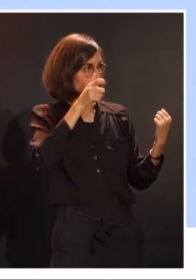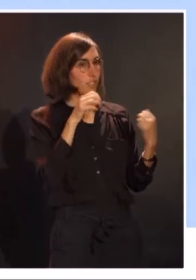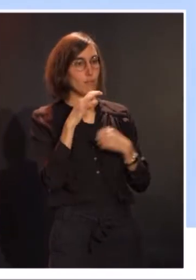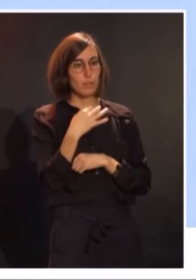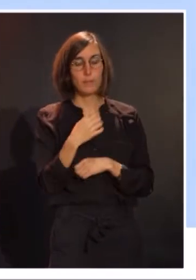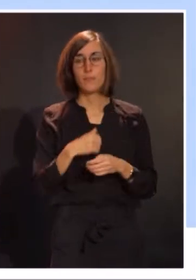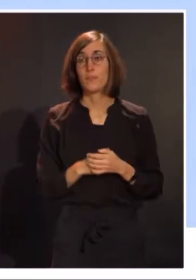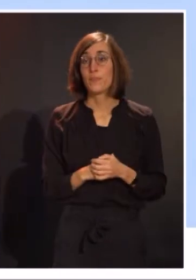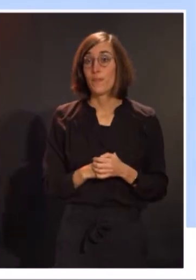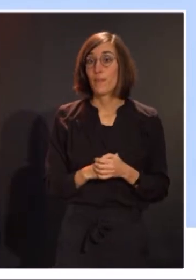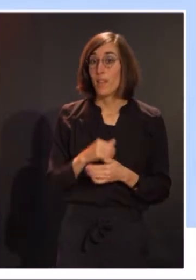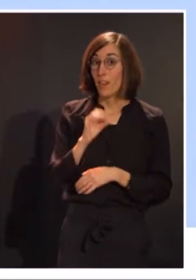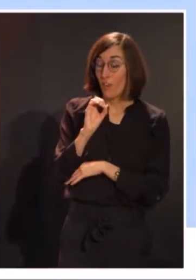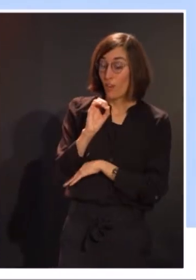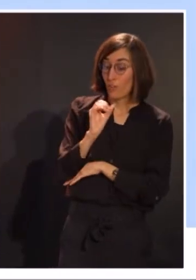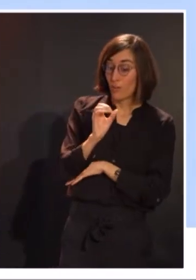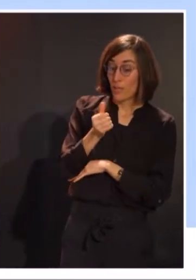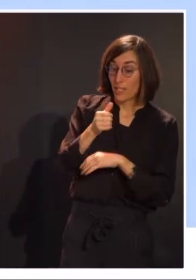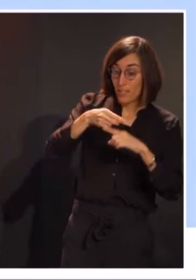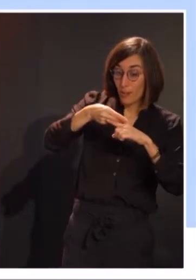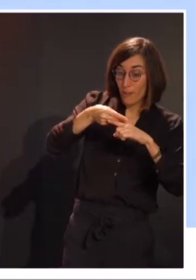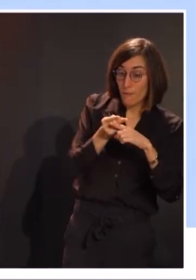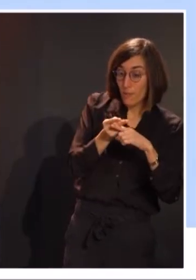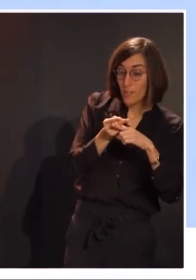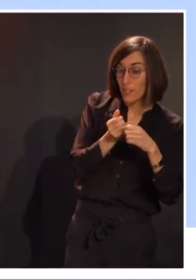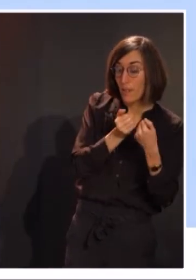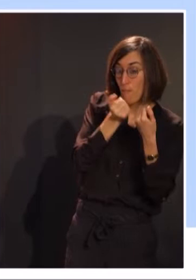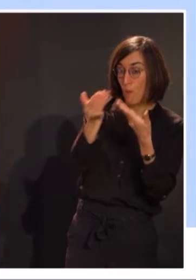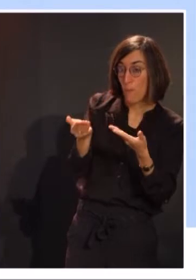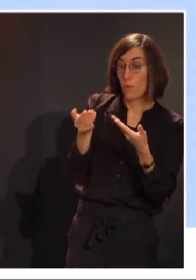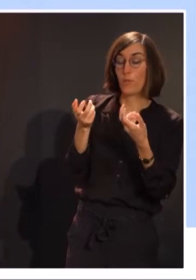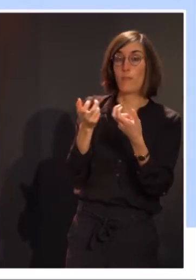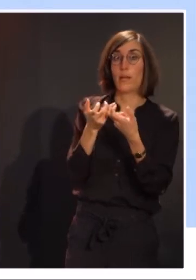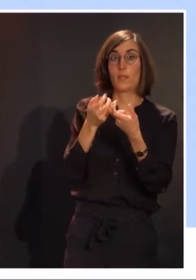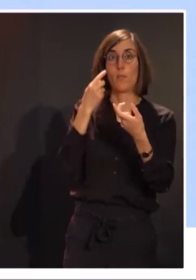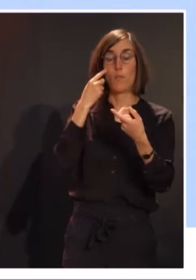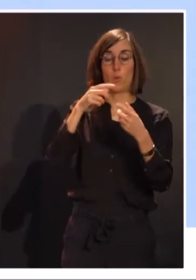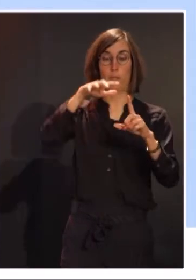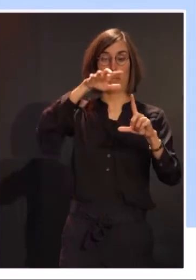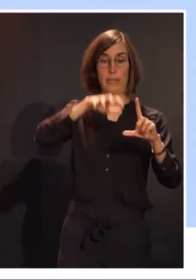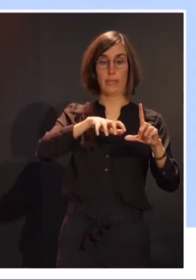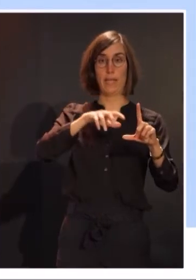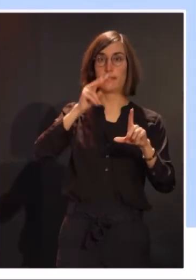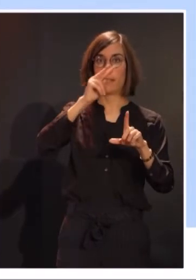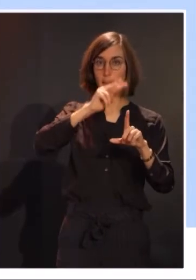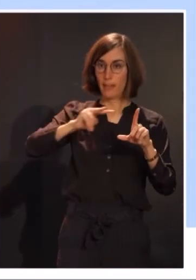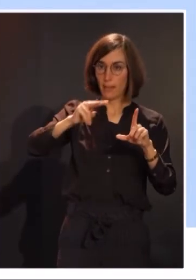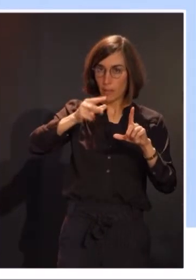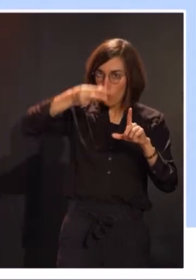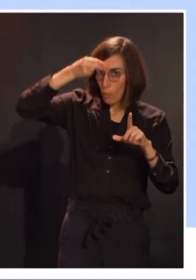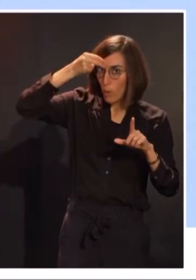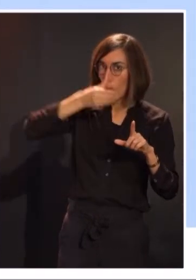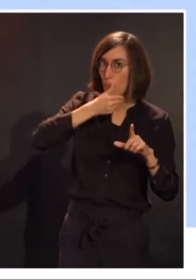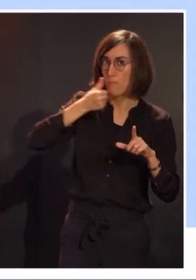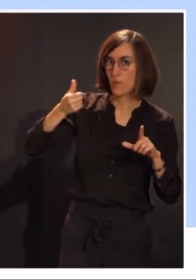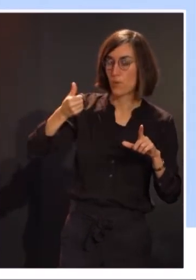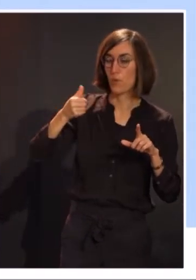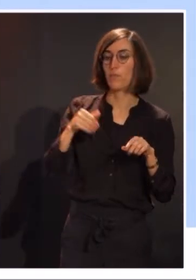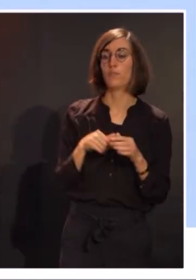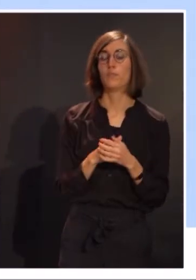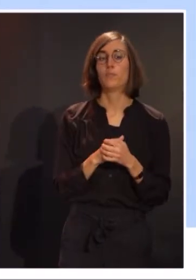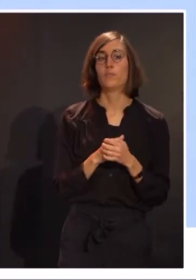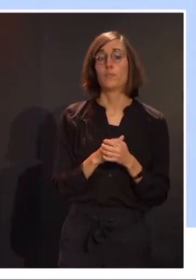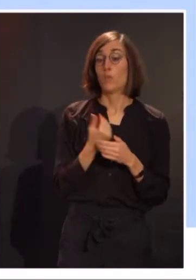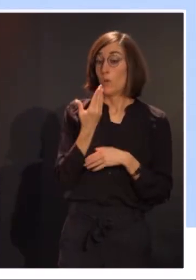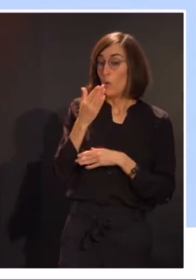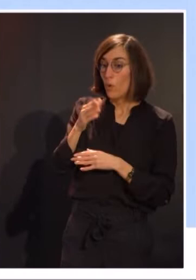déjà l'accès à la compréhension d'un texte, de lui permettre aussi d'utiliser un outil qui améliorerait la lisibilité